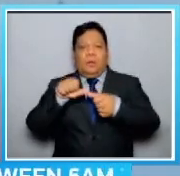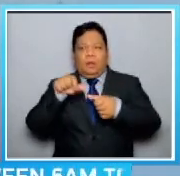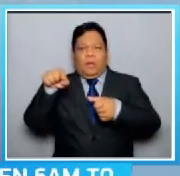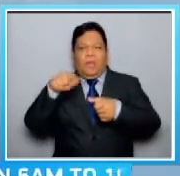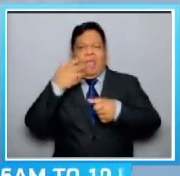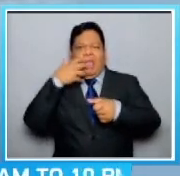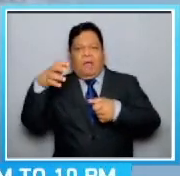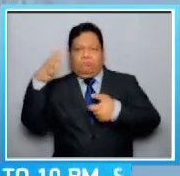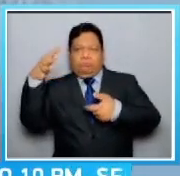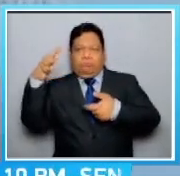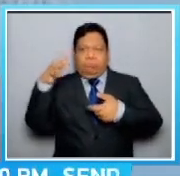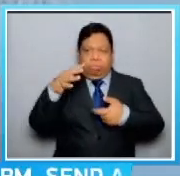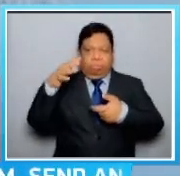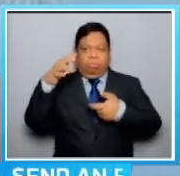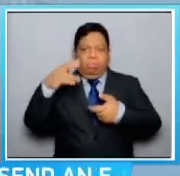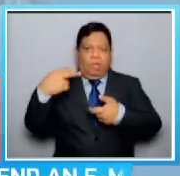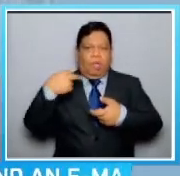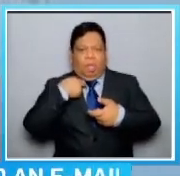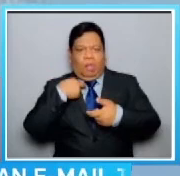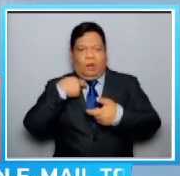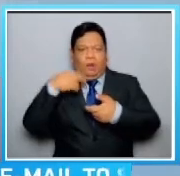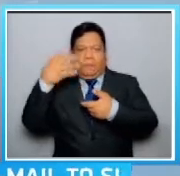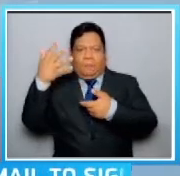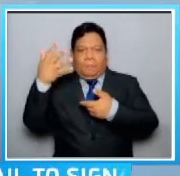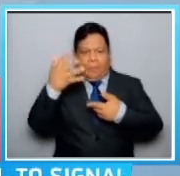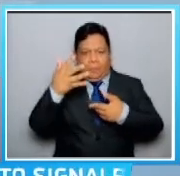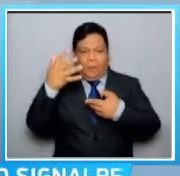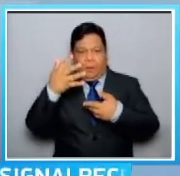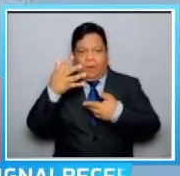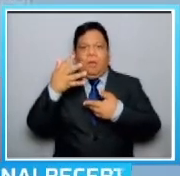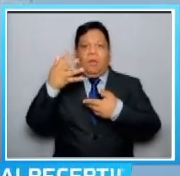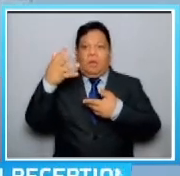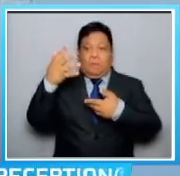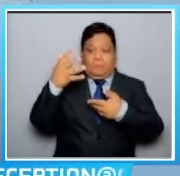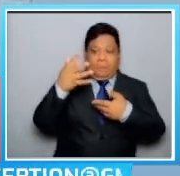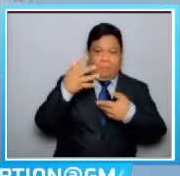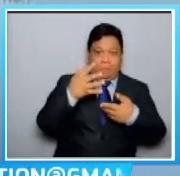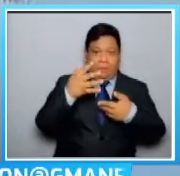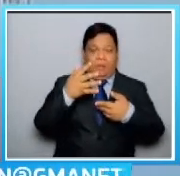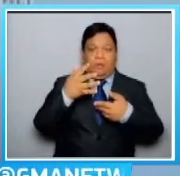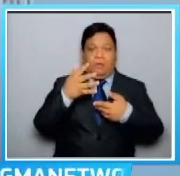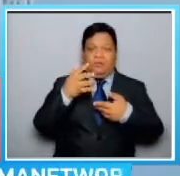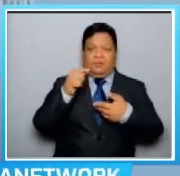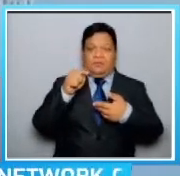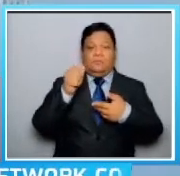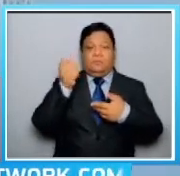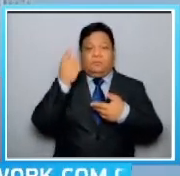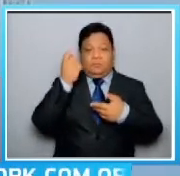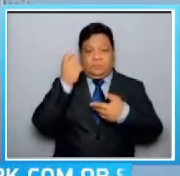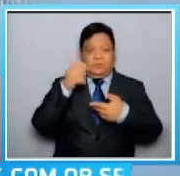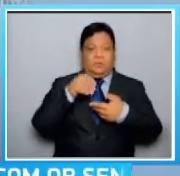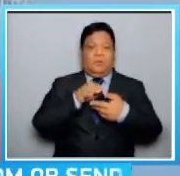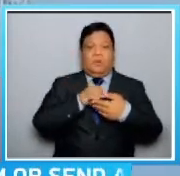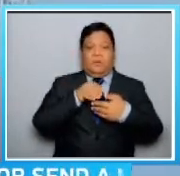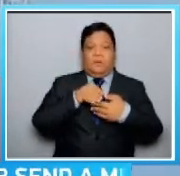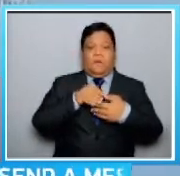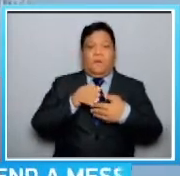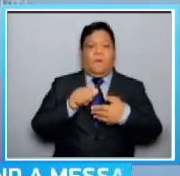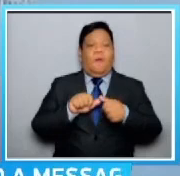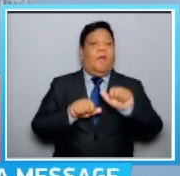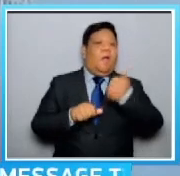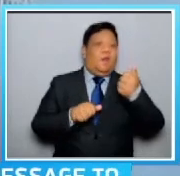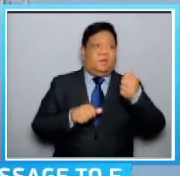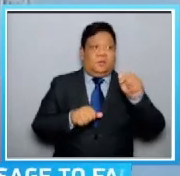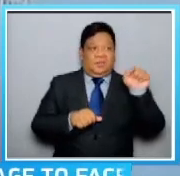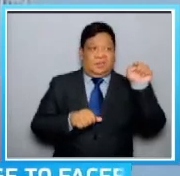ang nangyayari ngayon, gumagalaw pa eastward yung high pressure area dito sa may Japan side. Then mayroon pa ni bagong high dito na siya